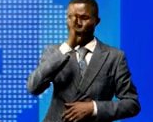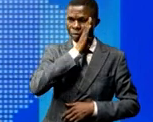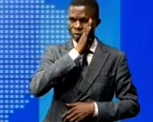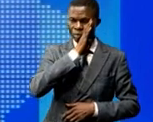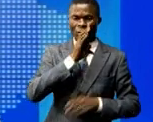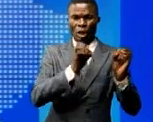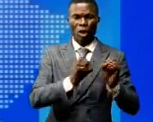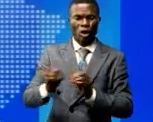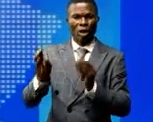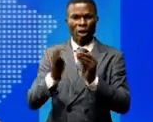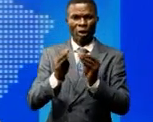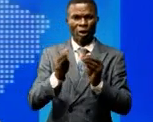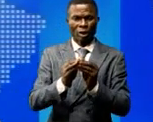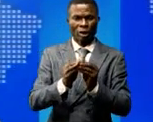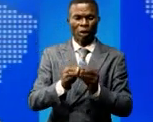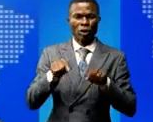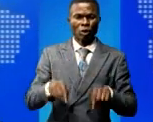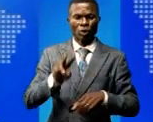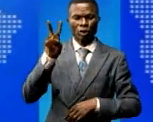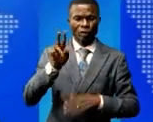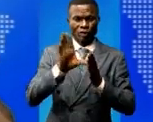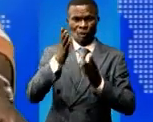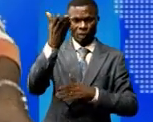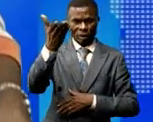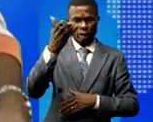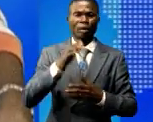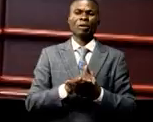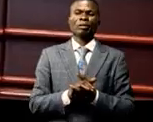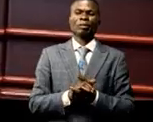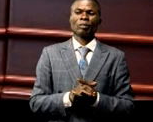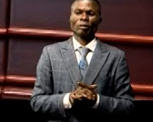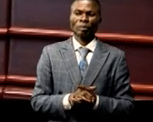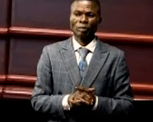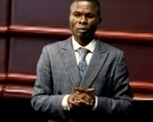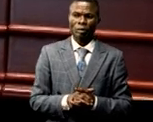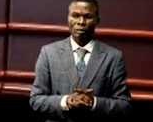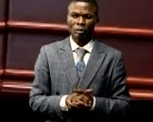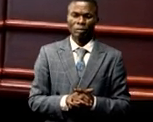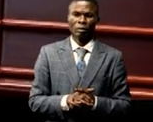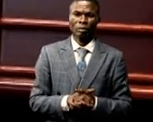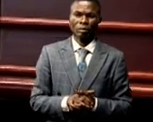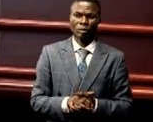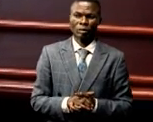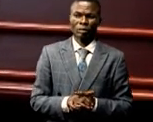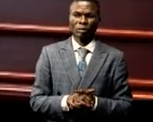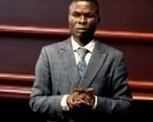présidé la plénière de ce vendredi. Sandra Nyangui. Le ministre